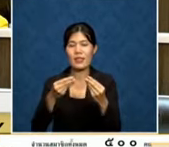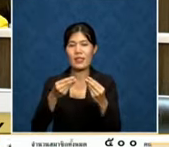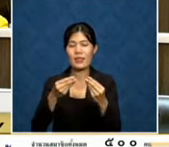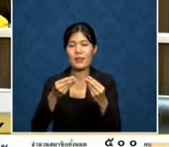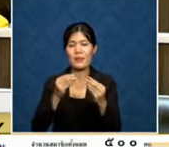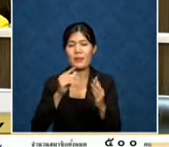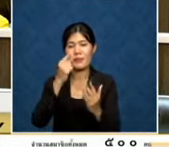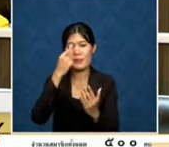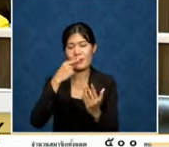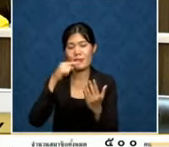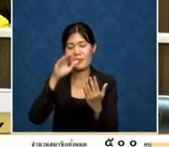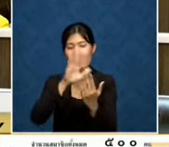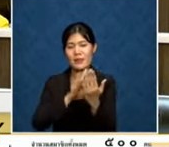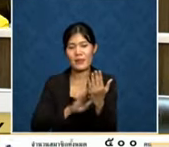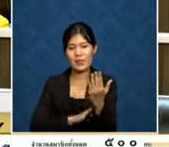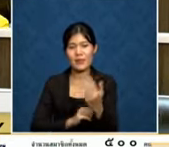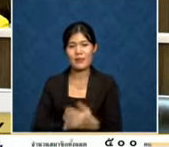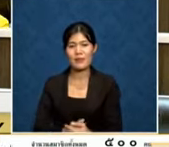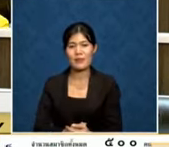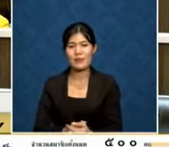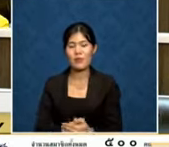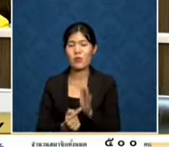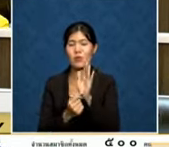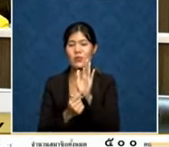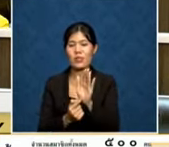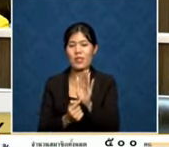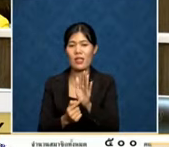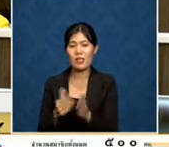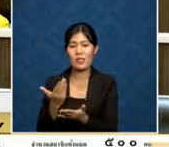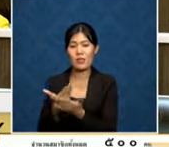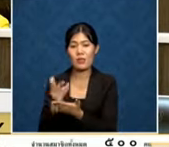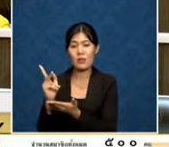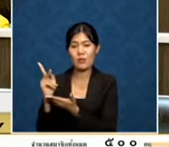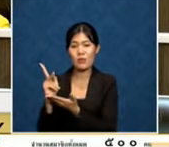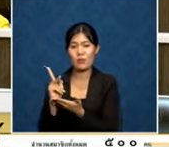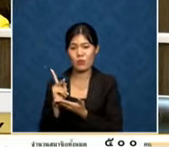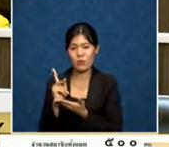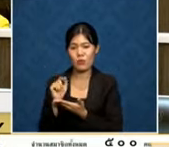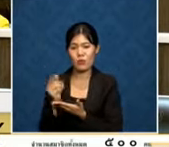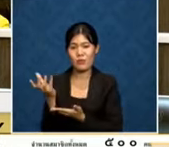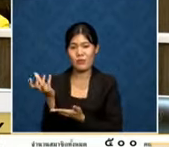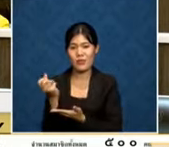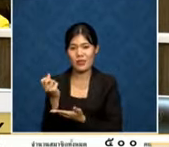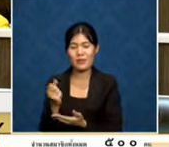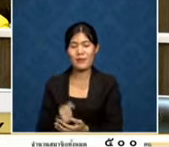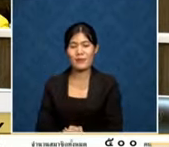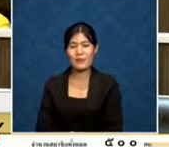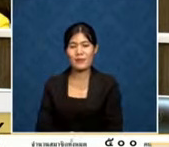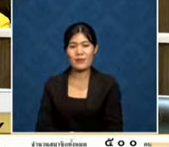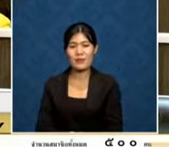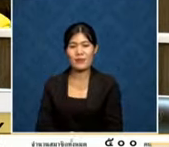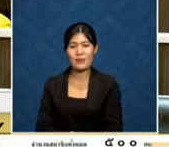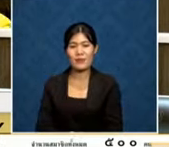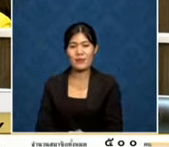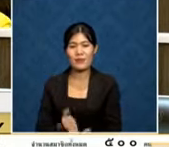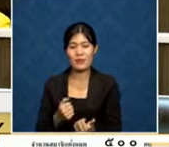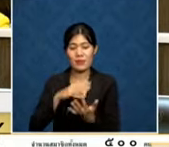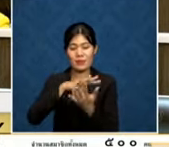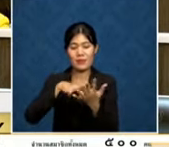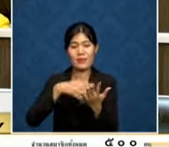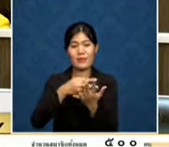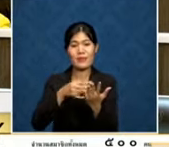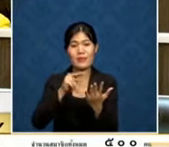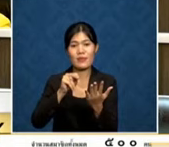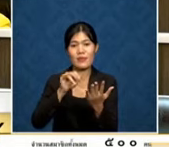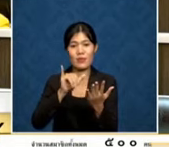เลือดที่ไปกู้ยืมมาส่วนหนึ่งนะครับเพราะฉะนั้นนโยบายในเรื่องของการ